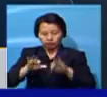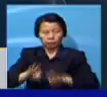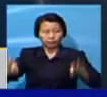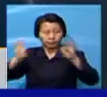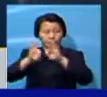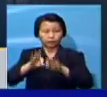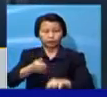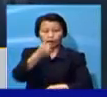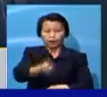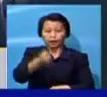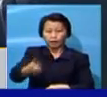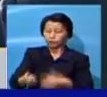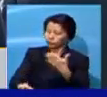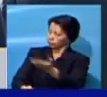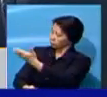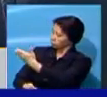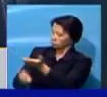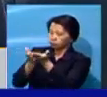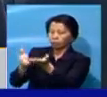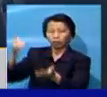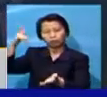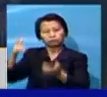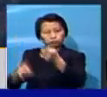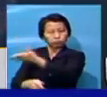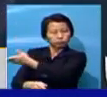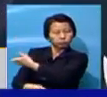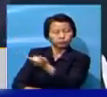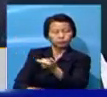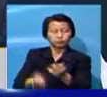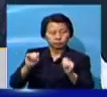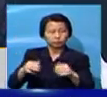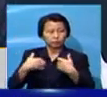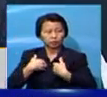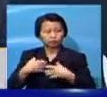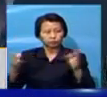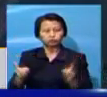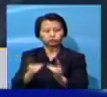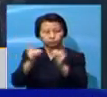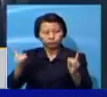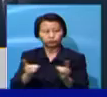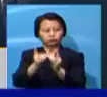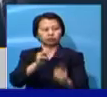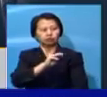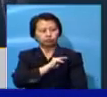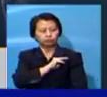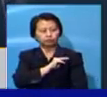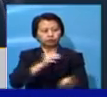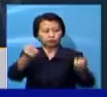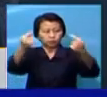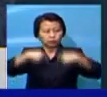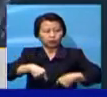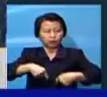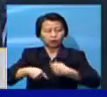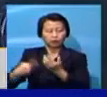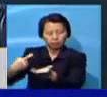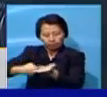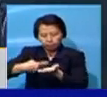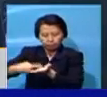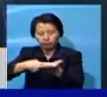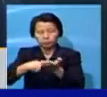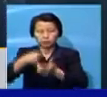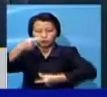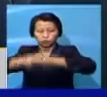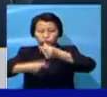aset yang ada ni tetapi bilateral kita perjumpaan-perjumpaan dengan menteri-menteri yang hadir perbincangan